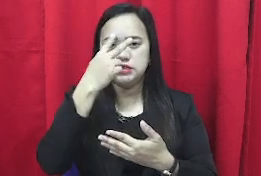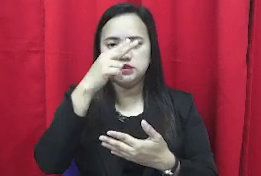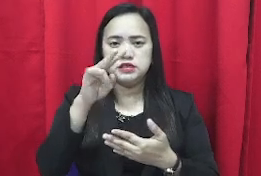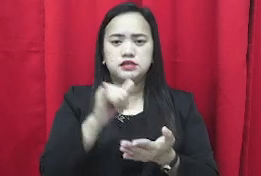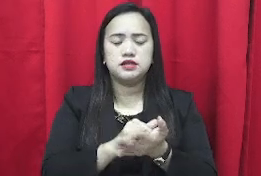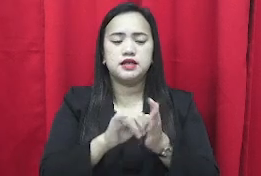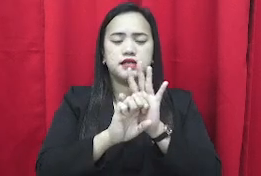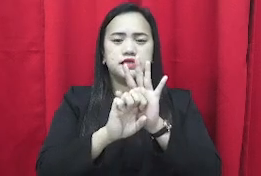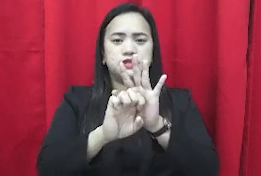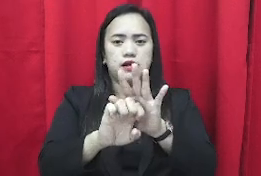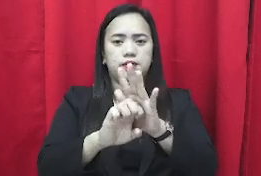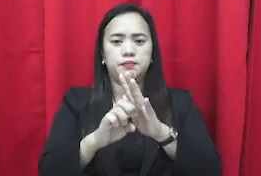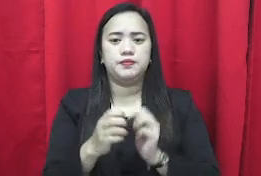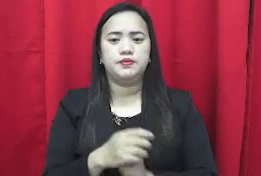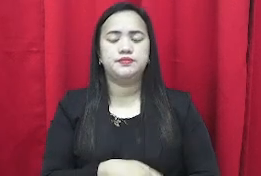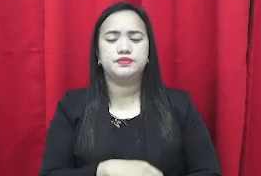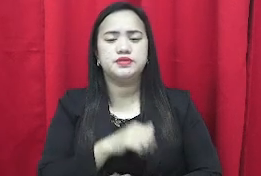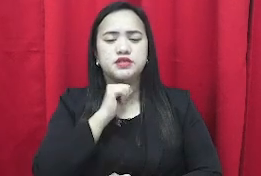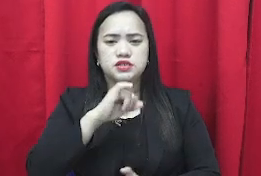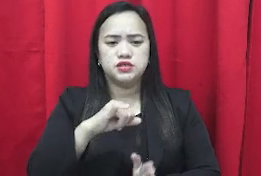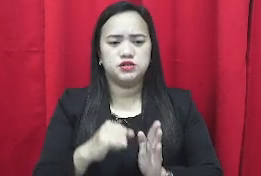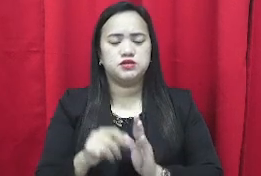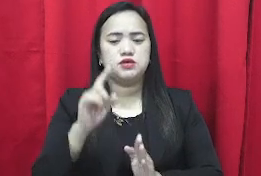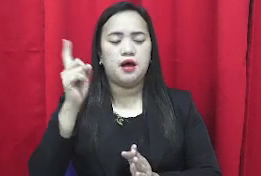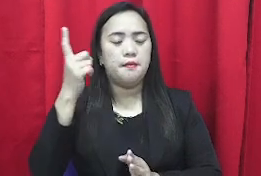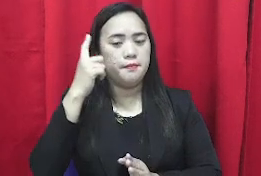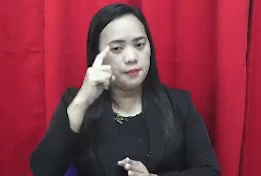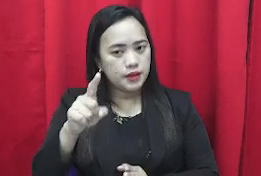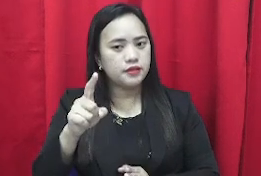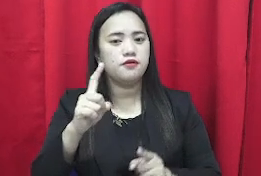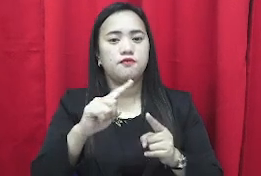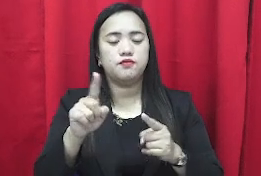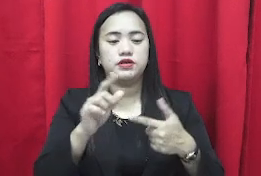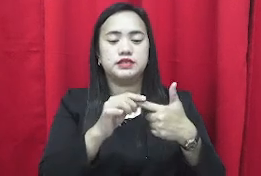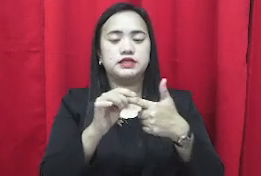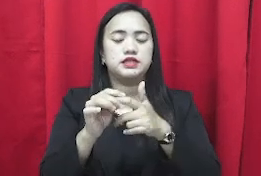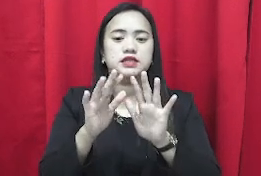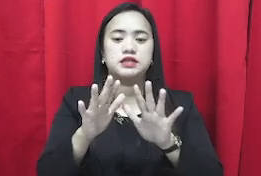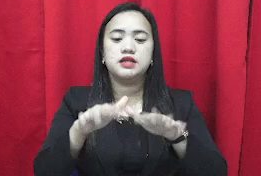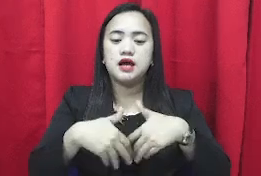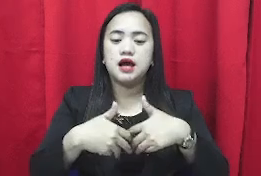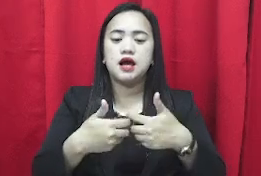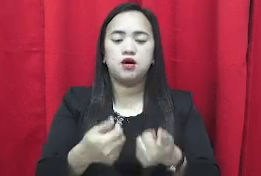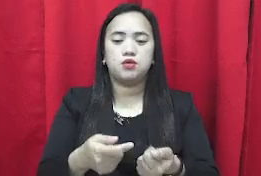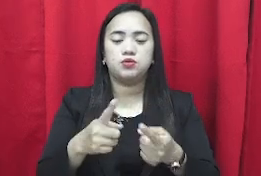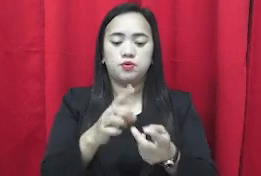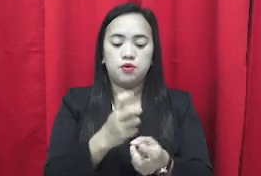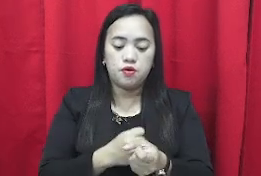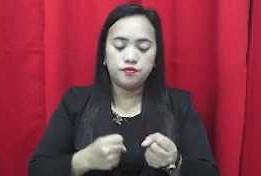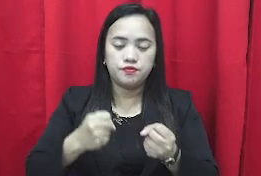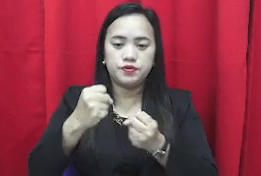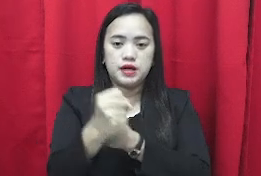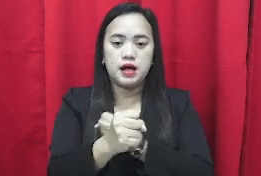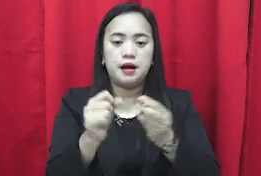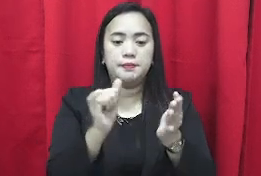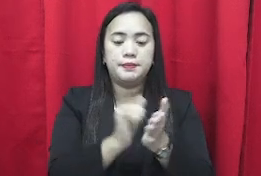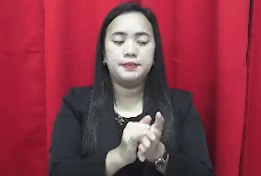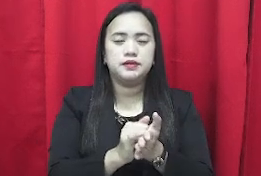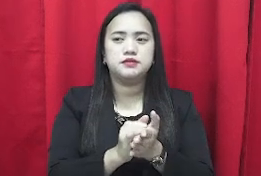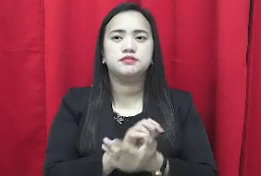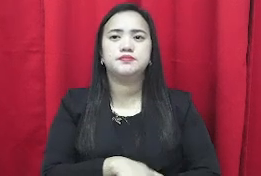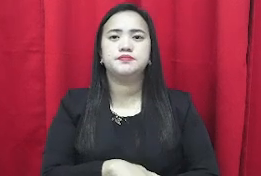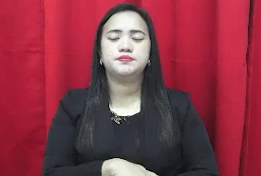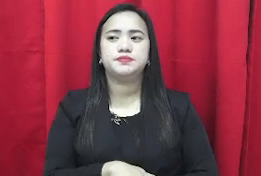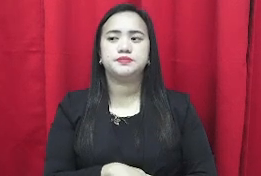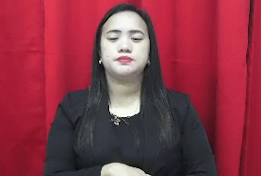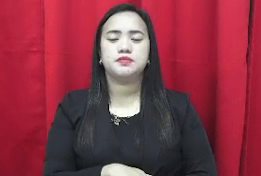Amen up not only to the example but to the leader of enduring hardness you see of enduring